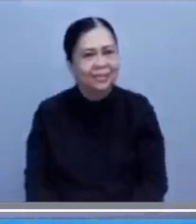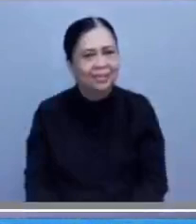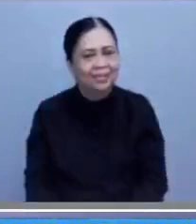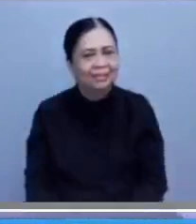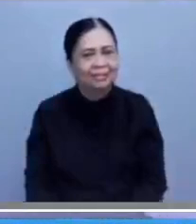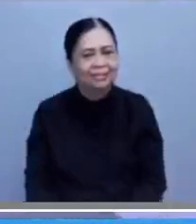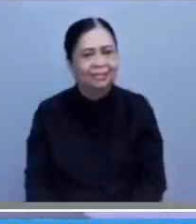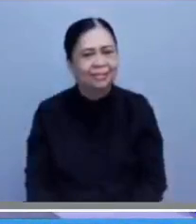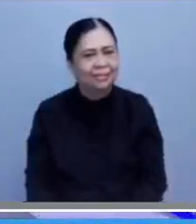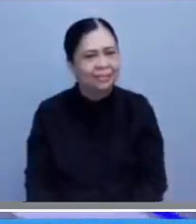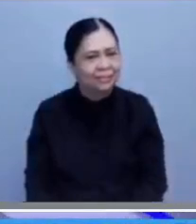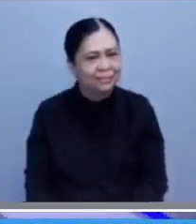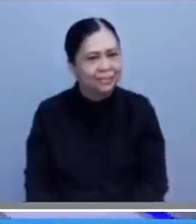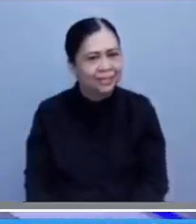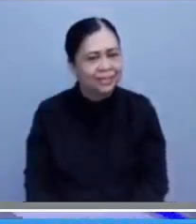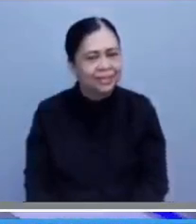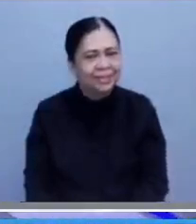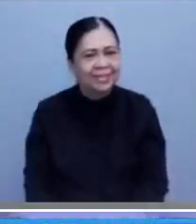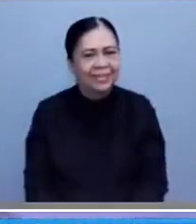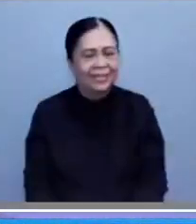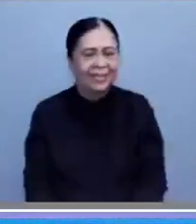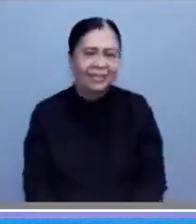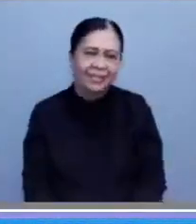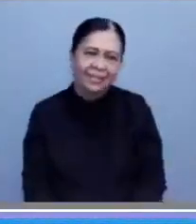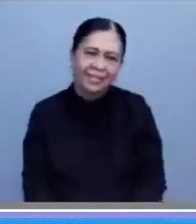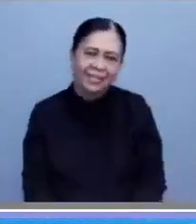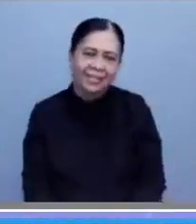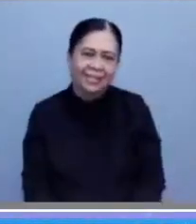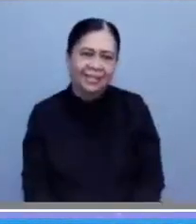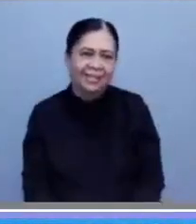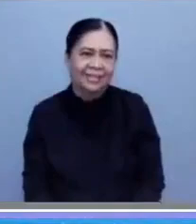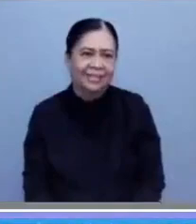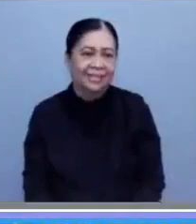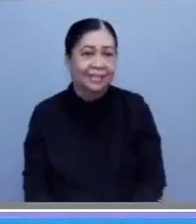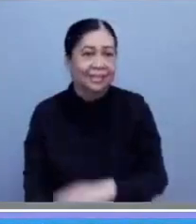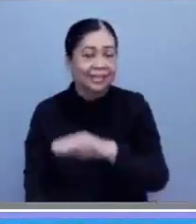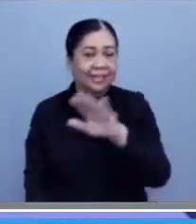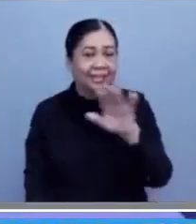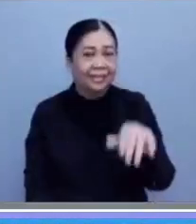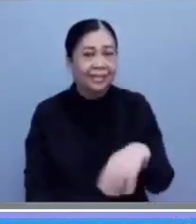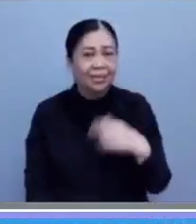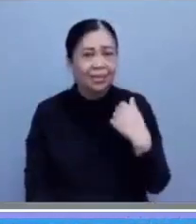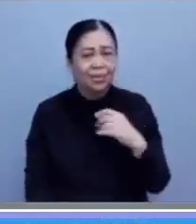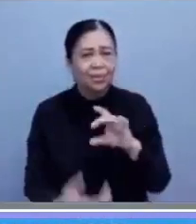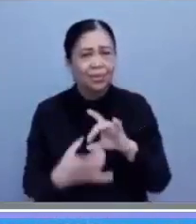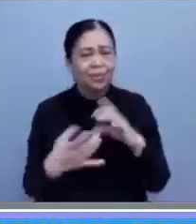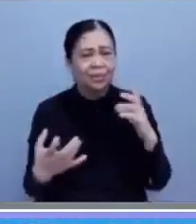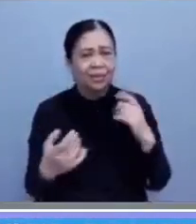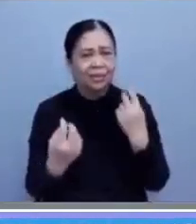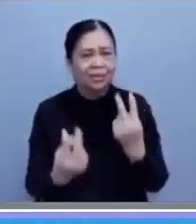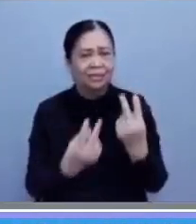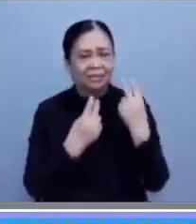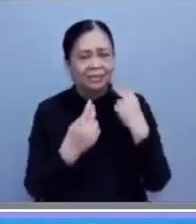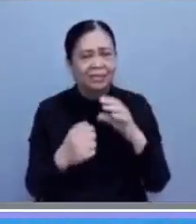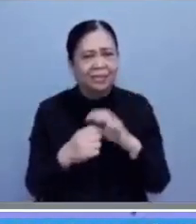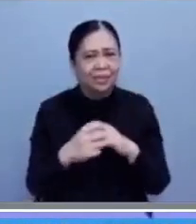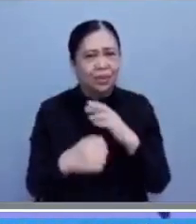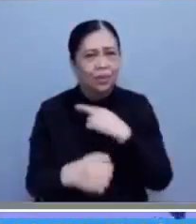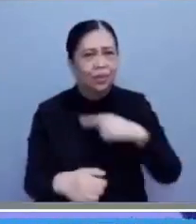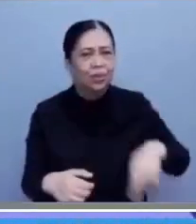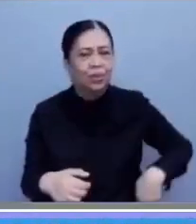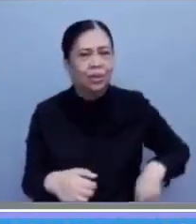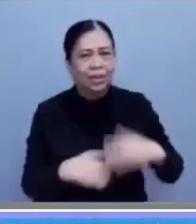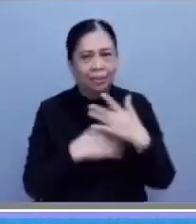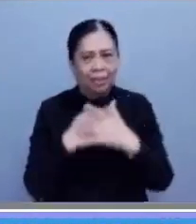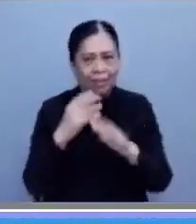Maring Rafi, na-miss ka namin, ha? Oo. Oh, sa mga may sepa sa pamilya Royales ng Royal Blood, kalma lang,